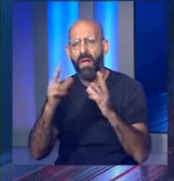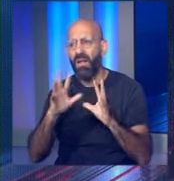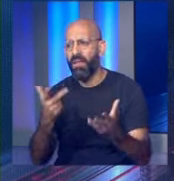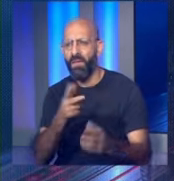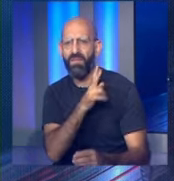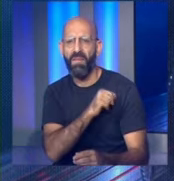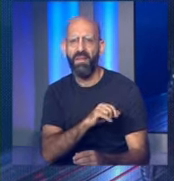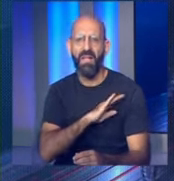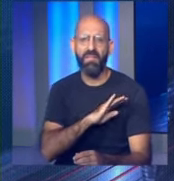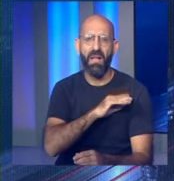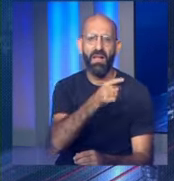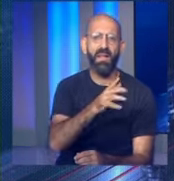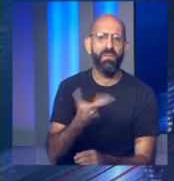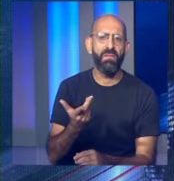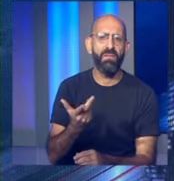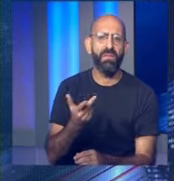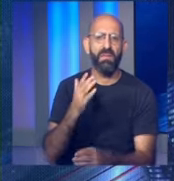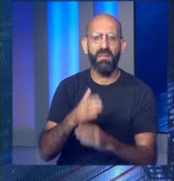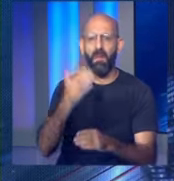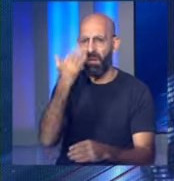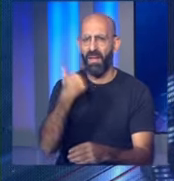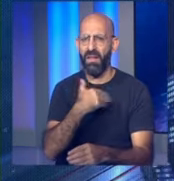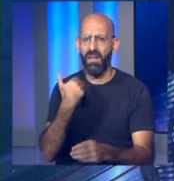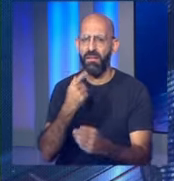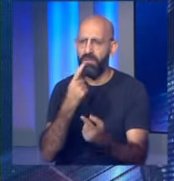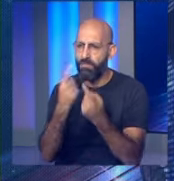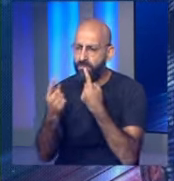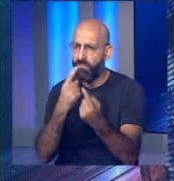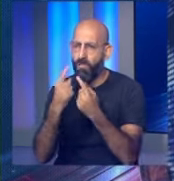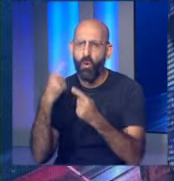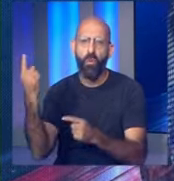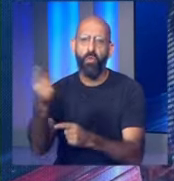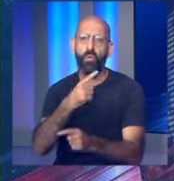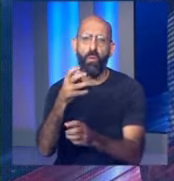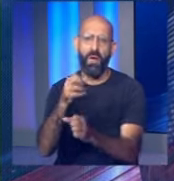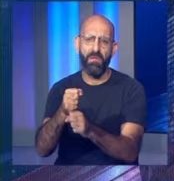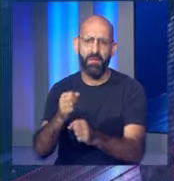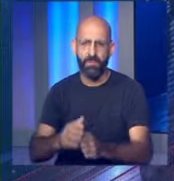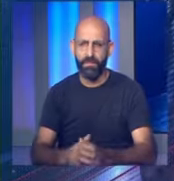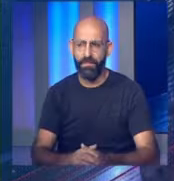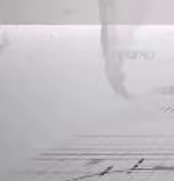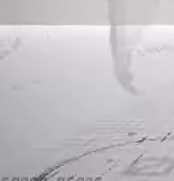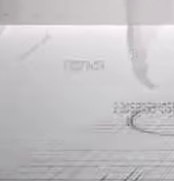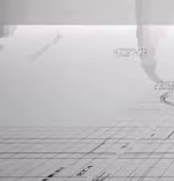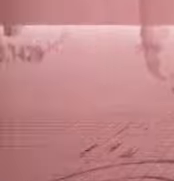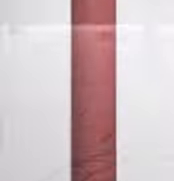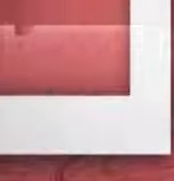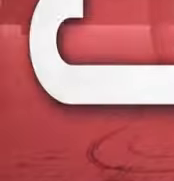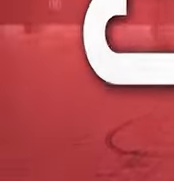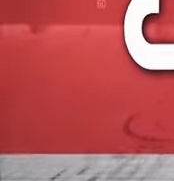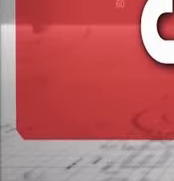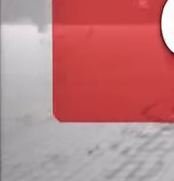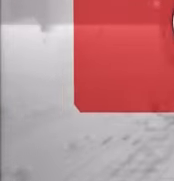وأطلعه على مجريات الأمور في لبنان وغزة والمنطقة وتداعياتها على الكنيسة.